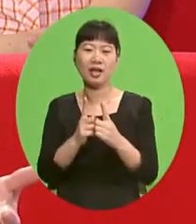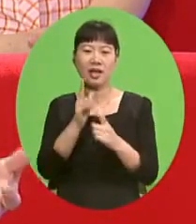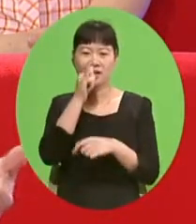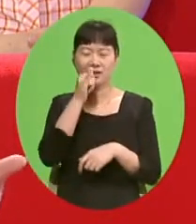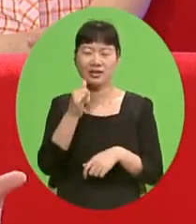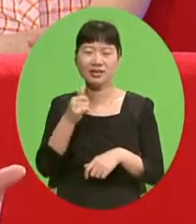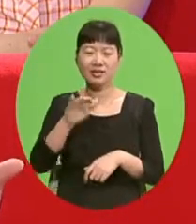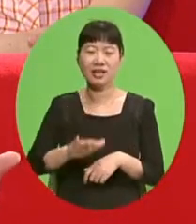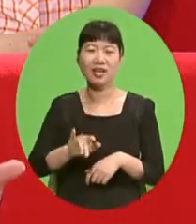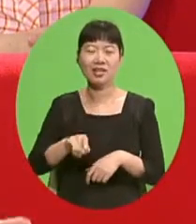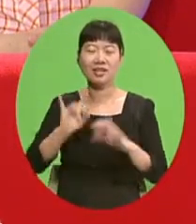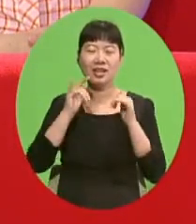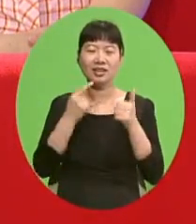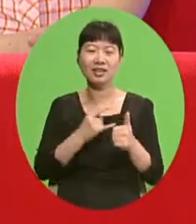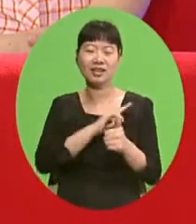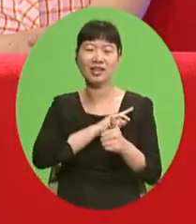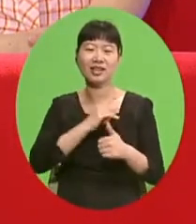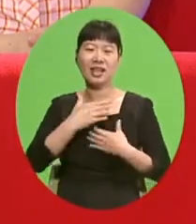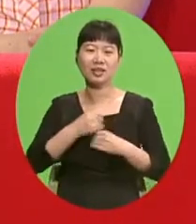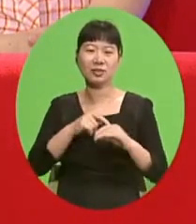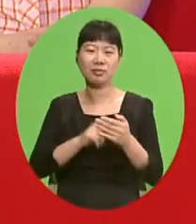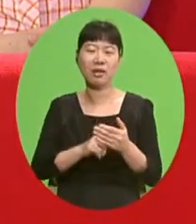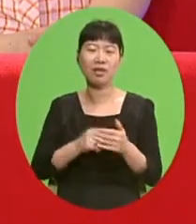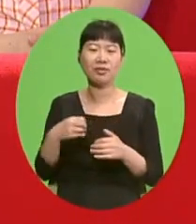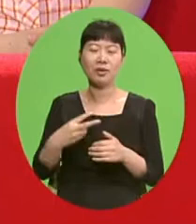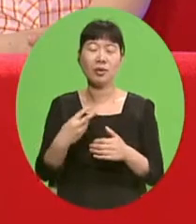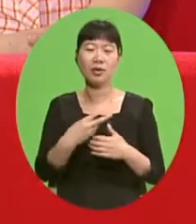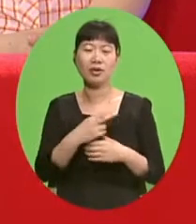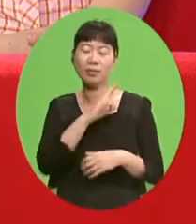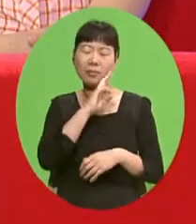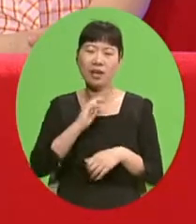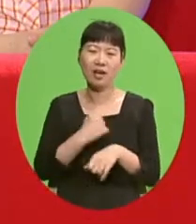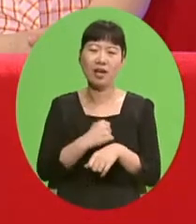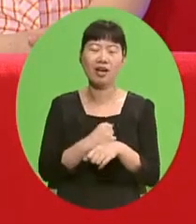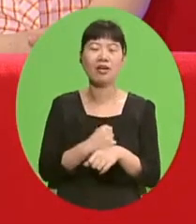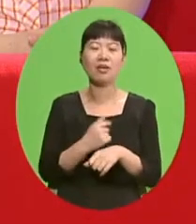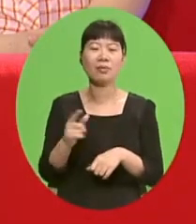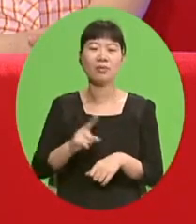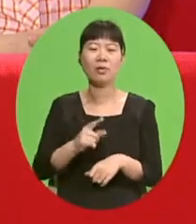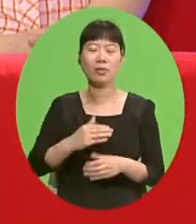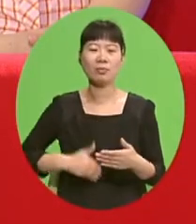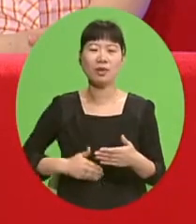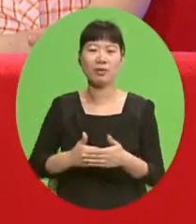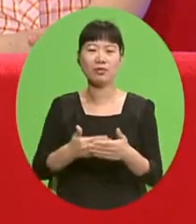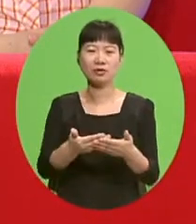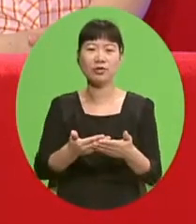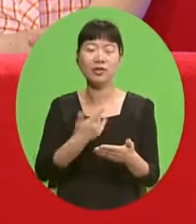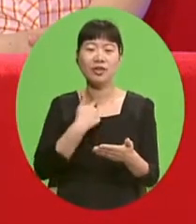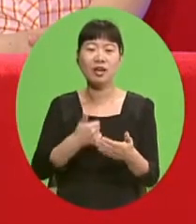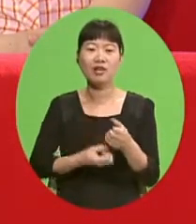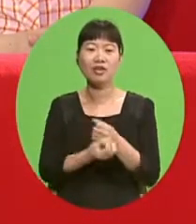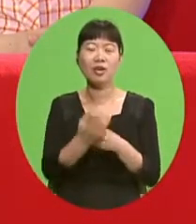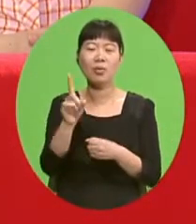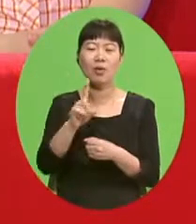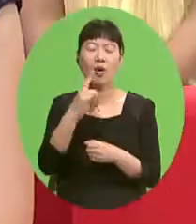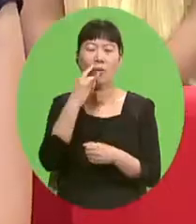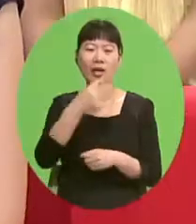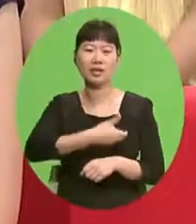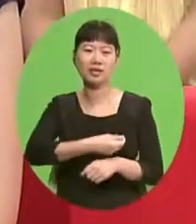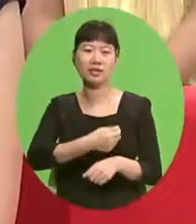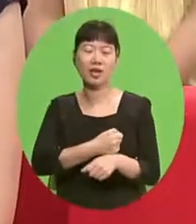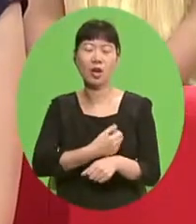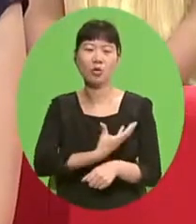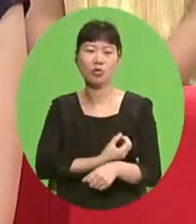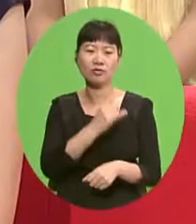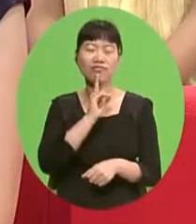맞닥뜨렸는데 이 아이한테 가장 안정감과 편안함과 배부름과 영향을 줬던 거는 엄마의 젖 내지는